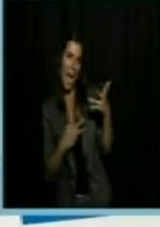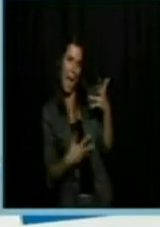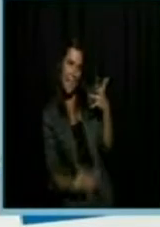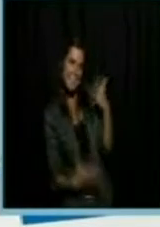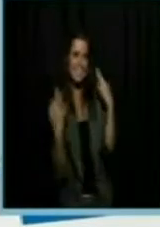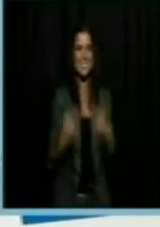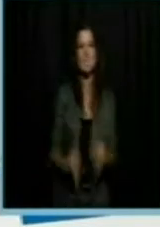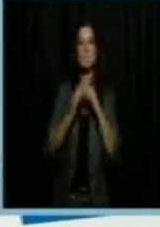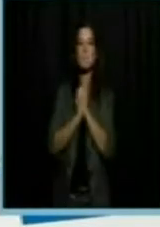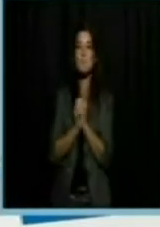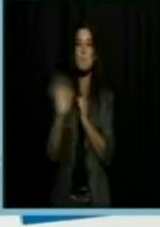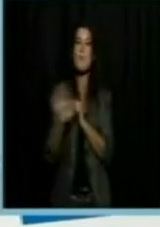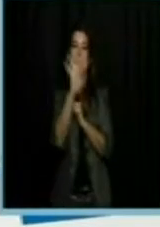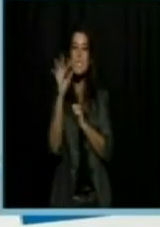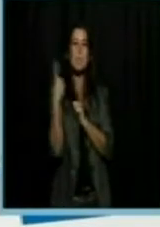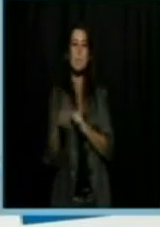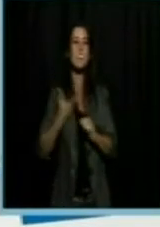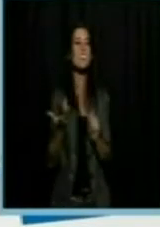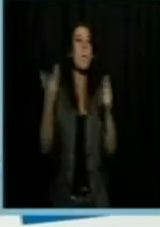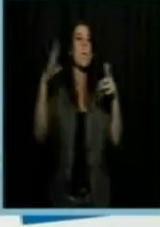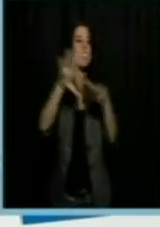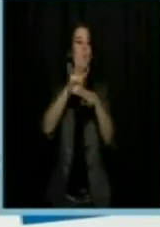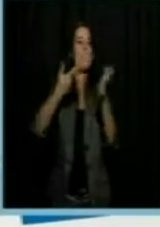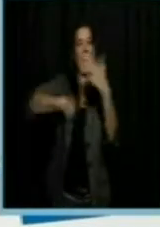Questo è uno, per esempio, l'Ajax, la squadra di calcio.